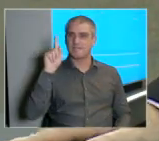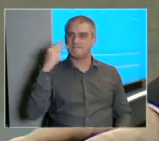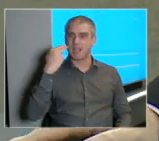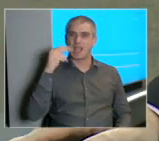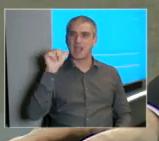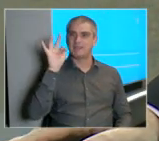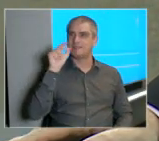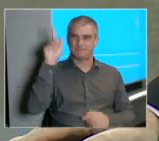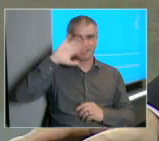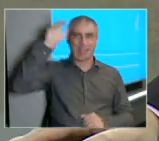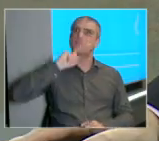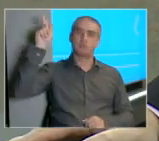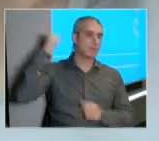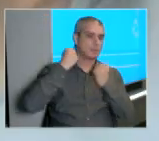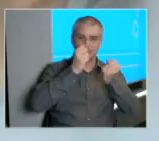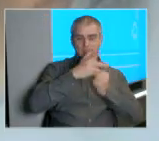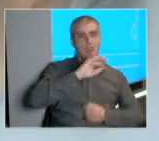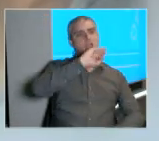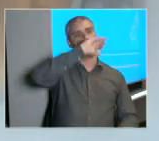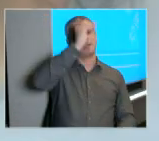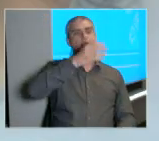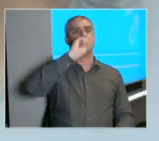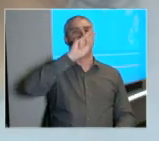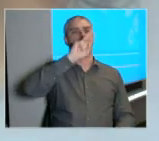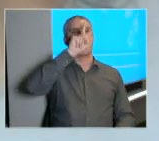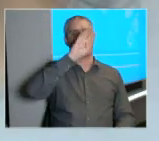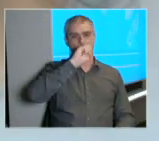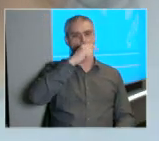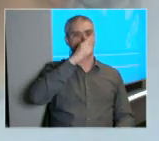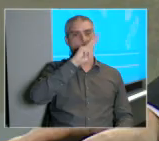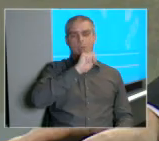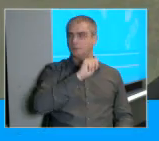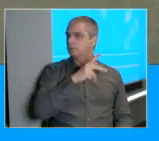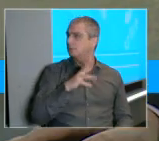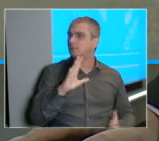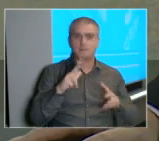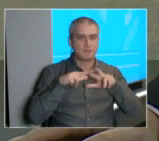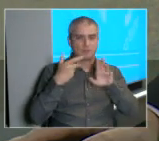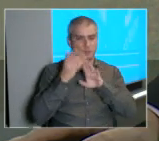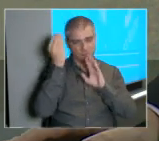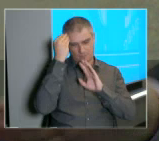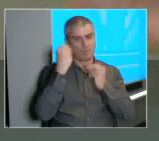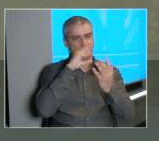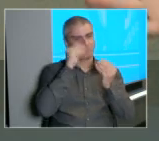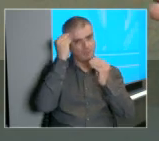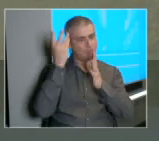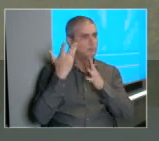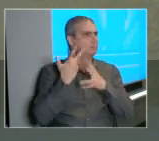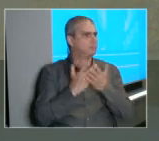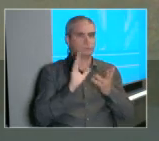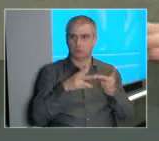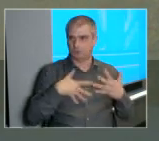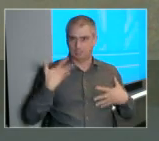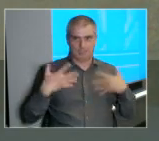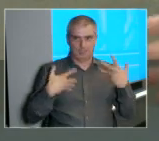נוסעים? למרום גולן. רוני, איך המצב שם? חוץ מהלימודים, תכף נגיע ללימודים, אבל מעבר לזה, יש